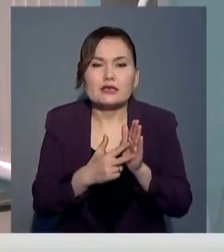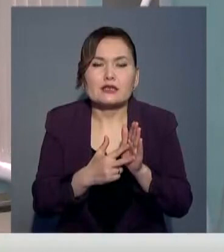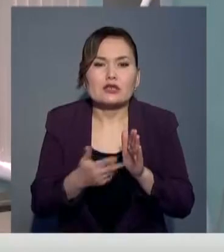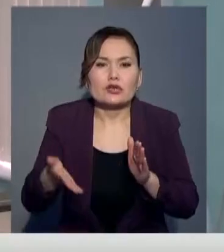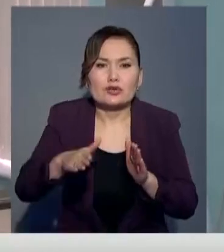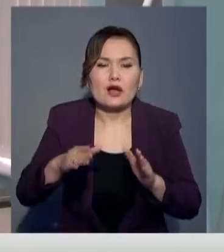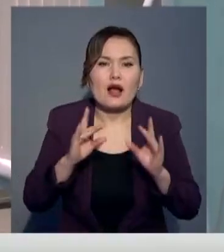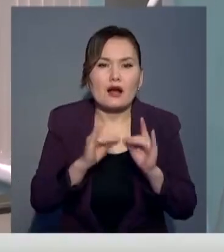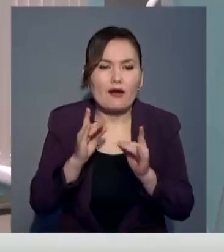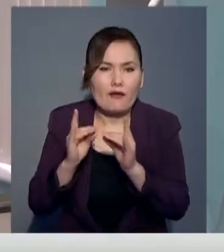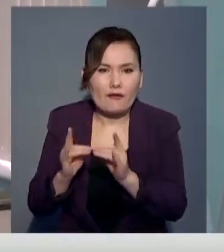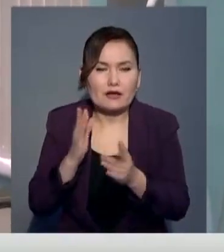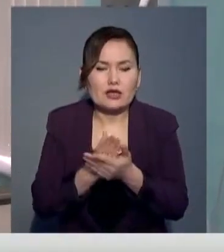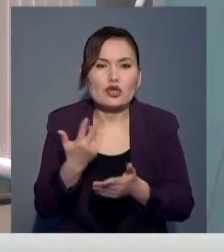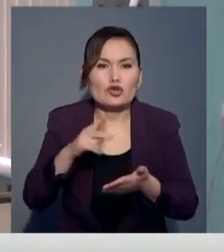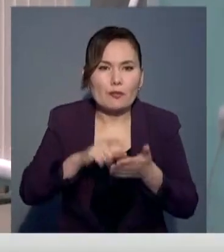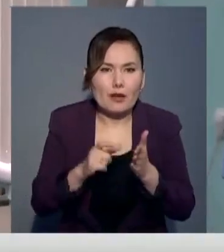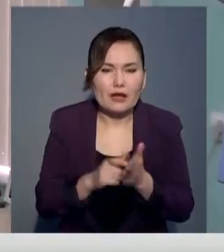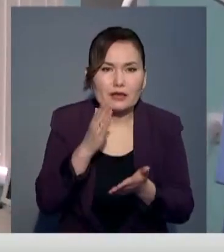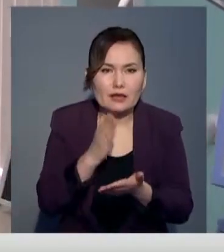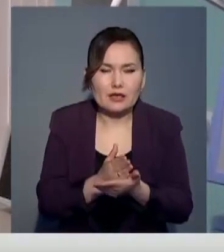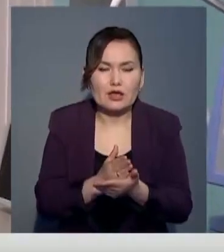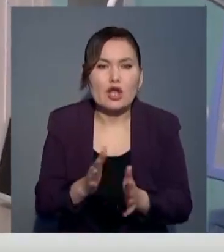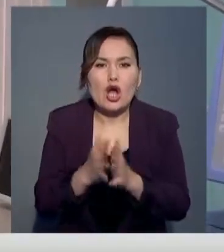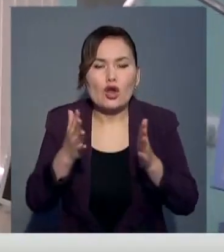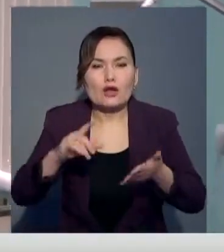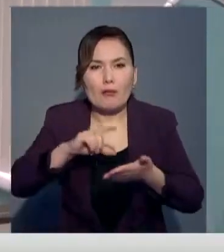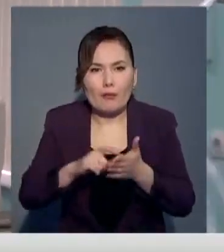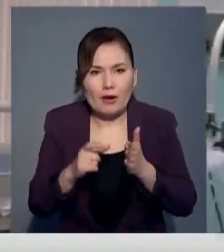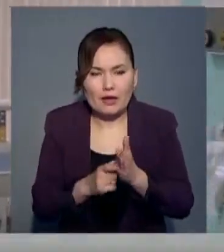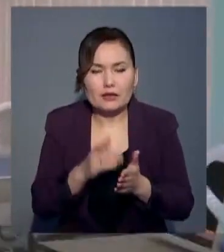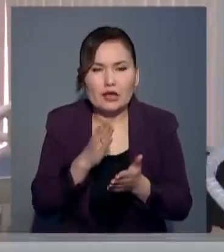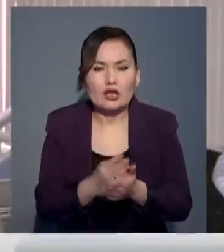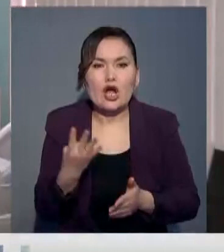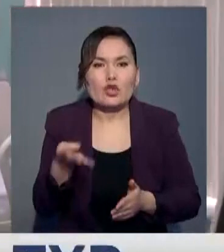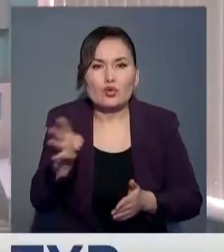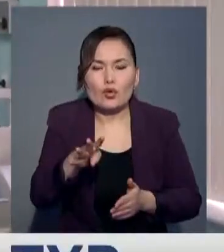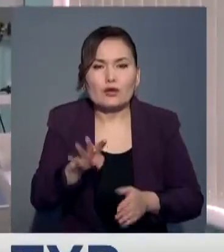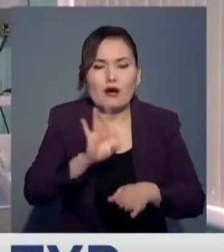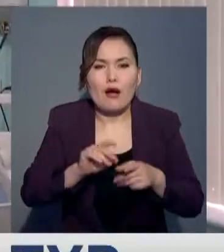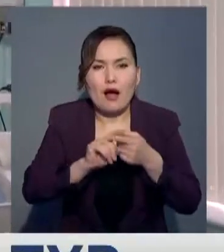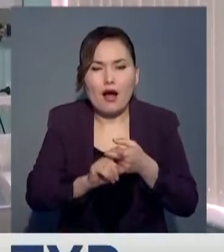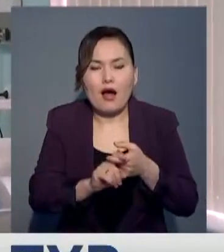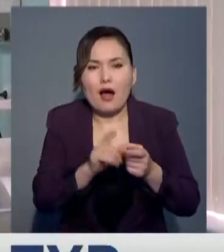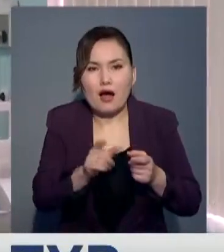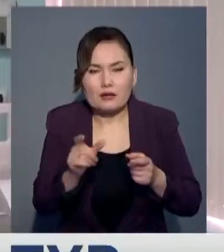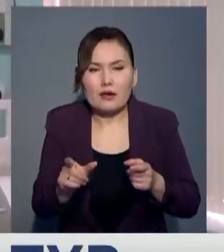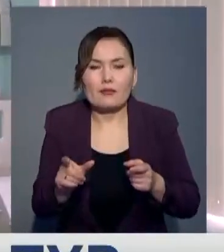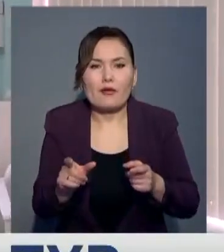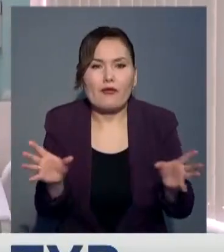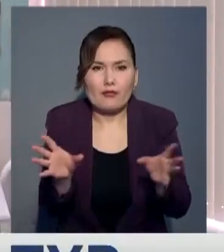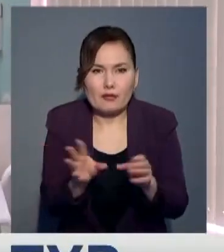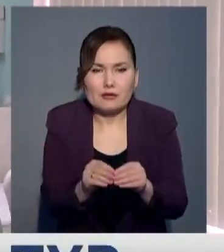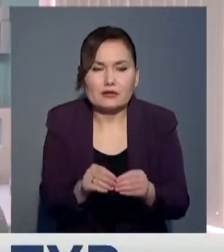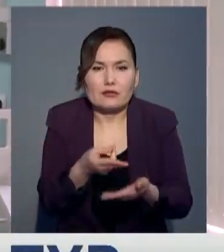жерде 3 палата бар. Мынау ең үлкен палатасы болып саналады. Бұл жерде 4 науқас бір мезгілде бір уақытта